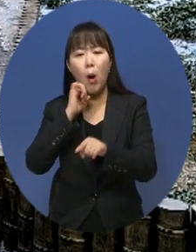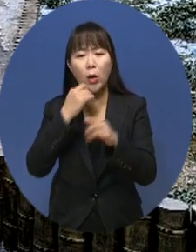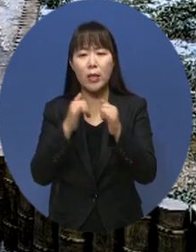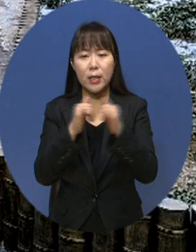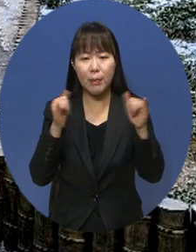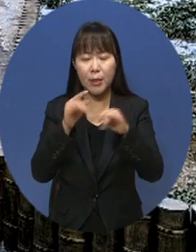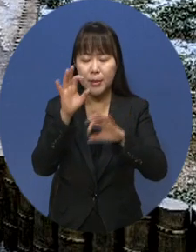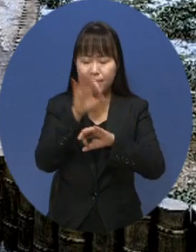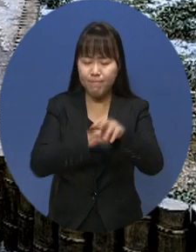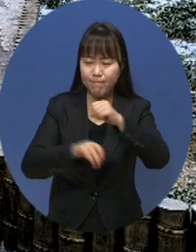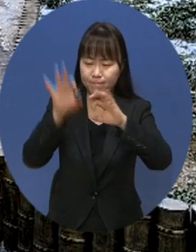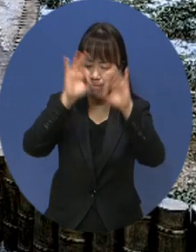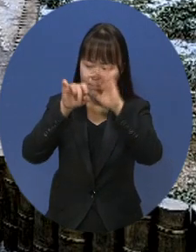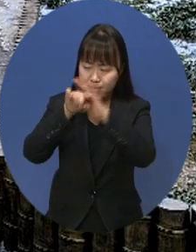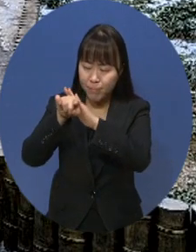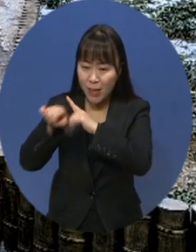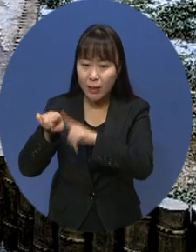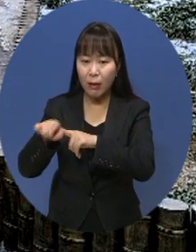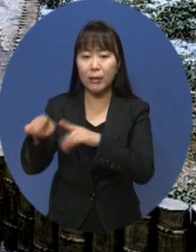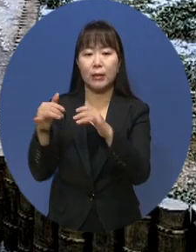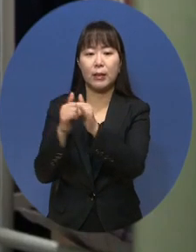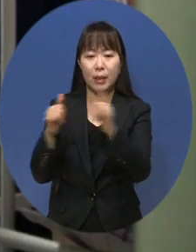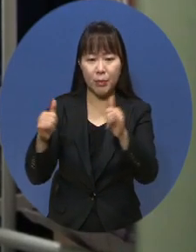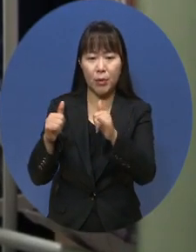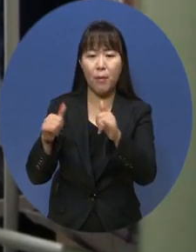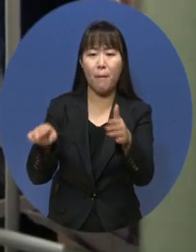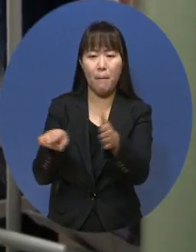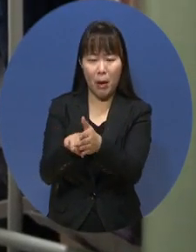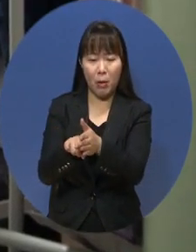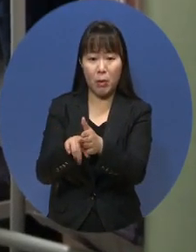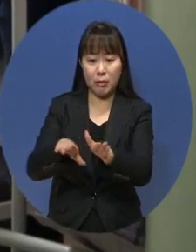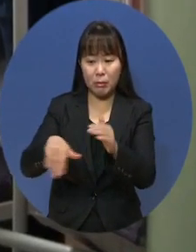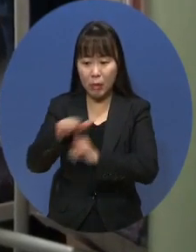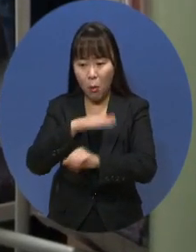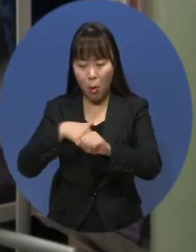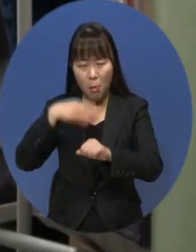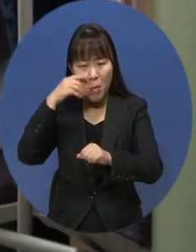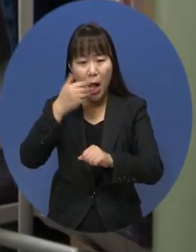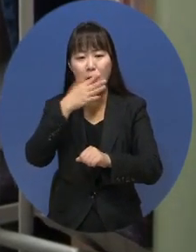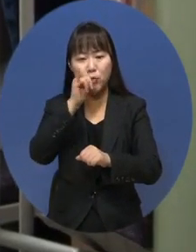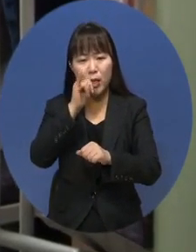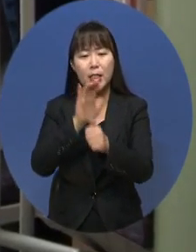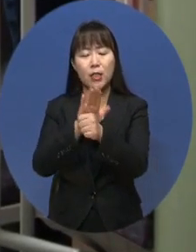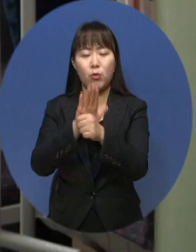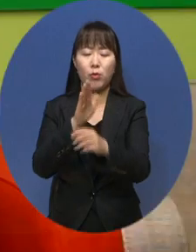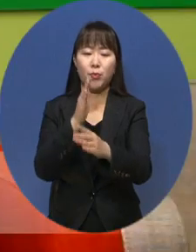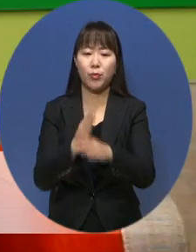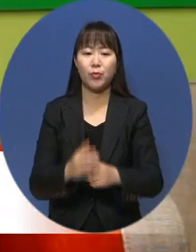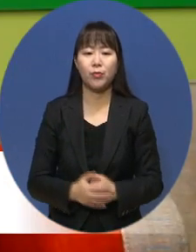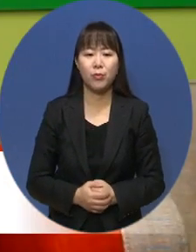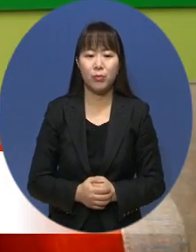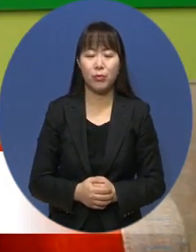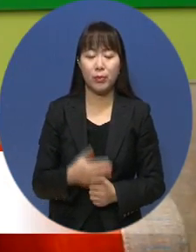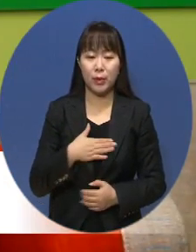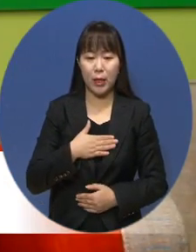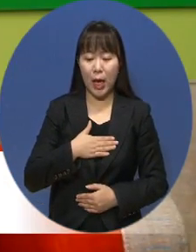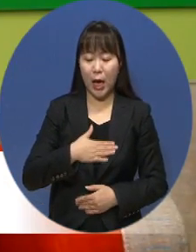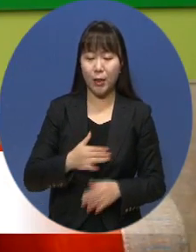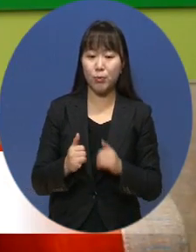대상자들을 적극 찾아 나서며 대상자들이 믿고 적응할 수 있도록 지원하고 있습니다. 제가 아는